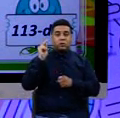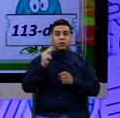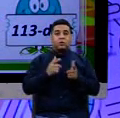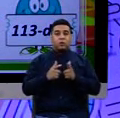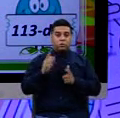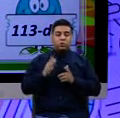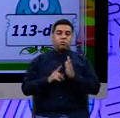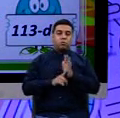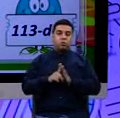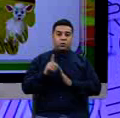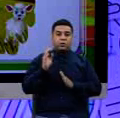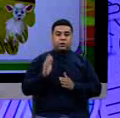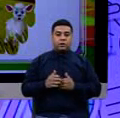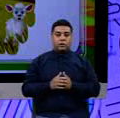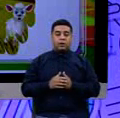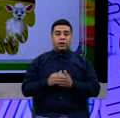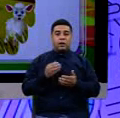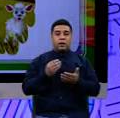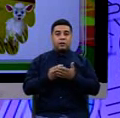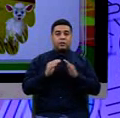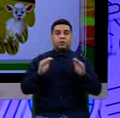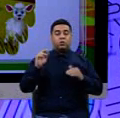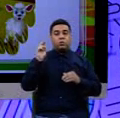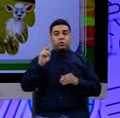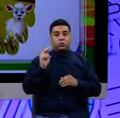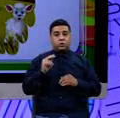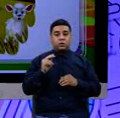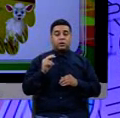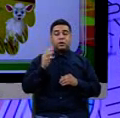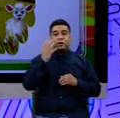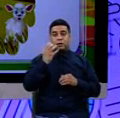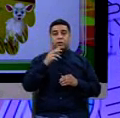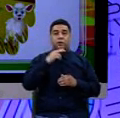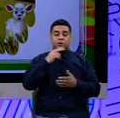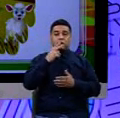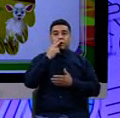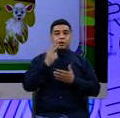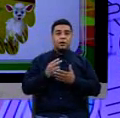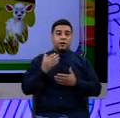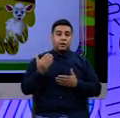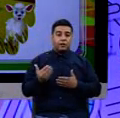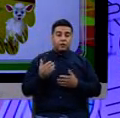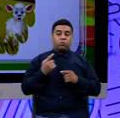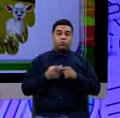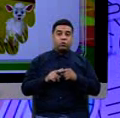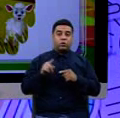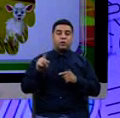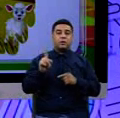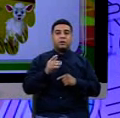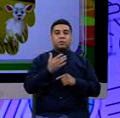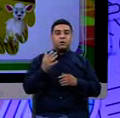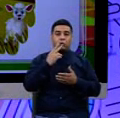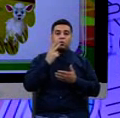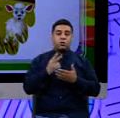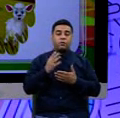bo'lsangiz, boshladik. Aziz o'quvchilar, rasmlarga diqqat bilan qaraymiz. Unda nimalar